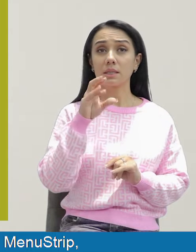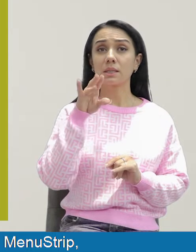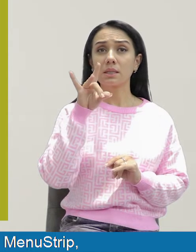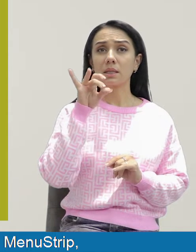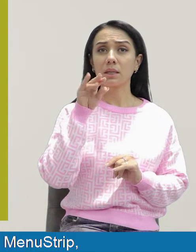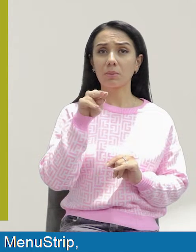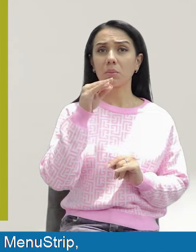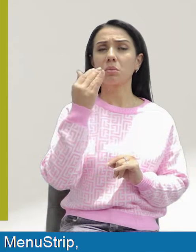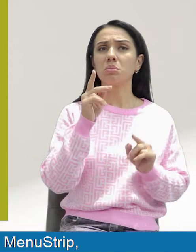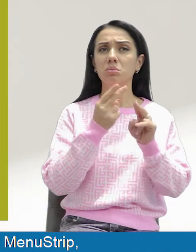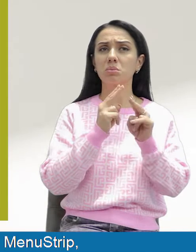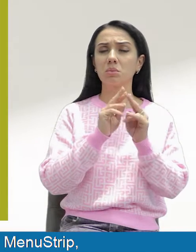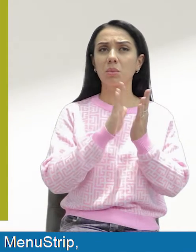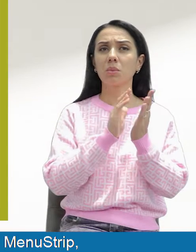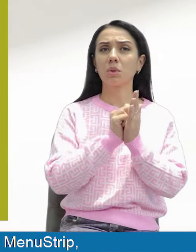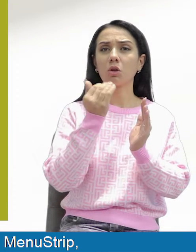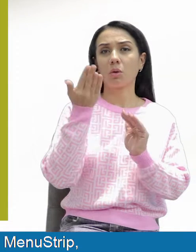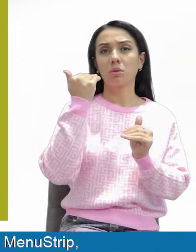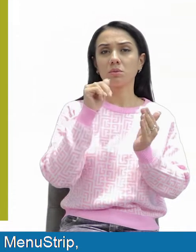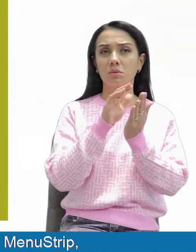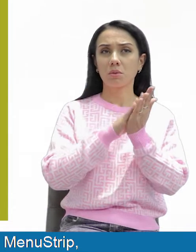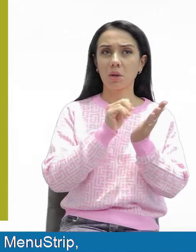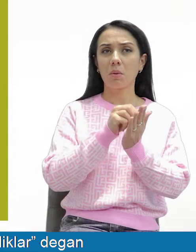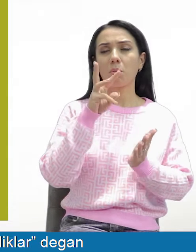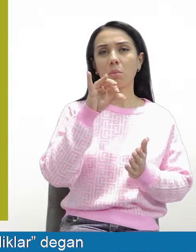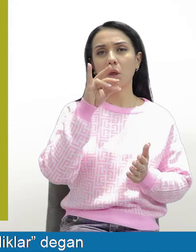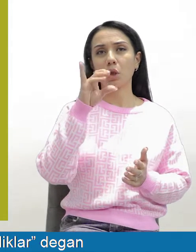atamamizni o'tgan mavzuda ham ko'rdik, menu strip,